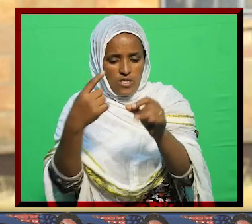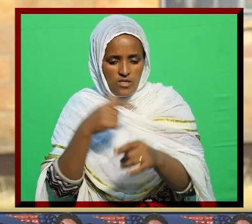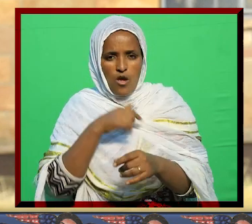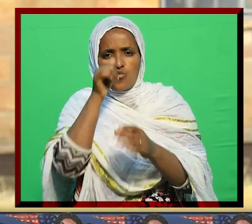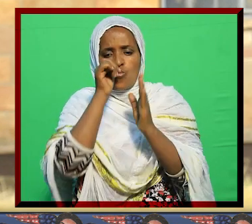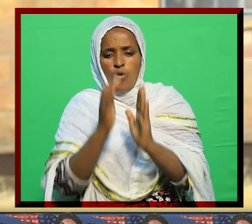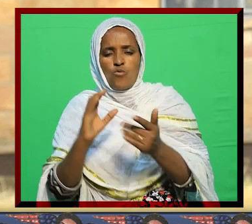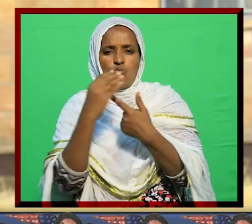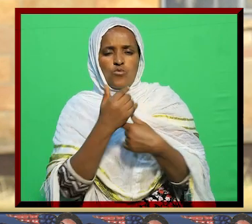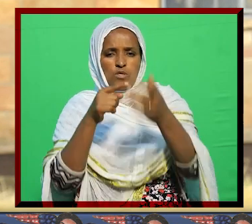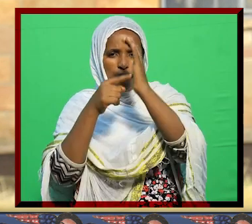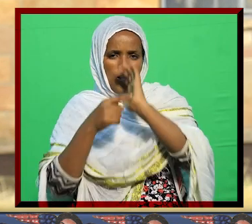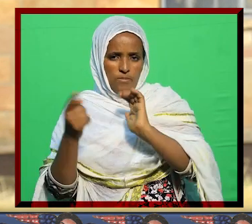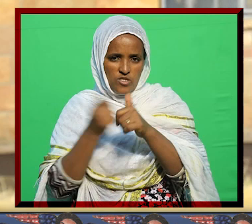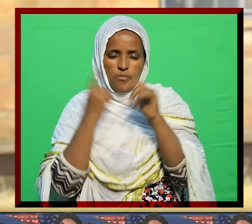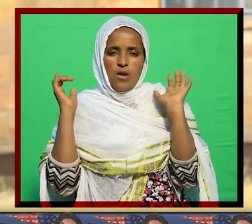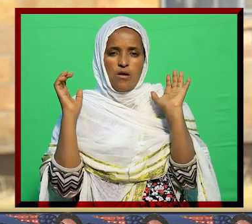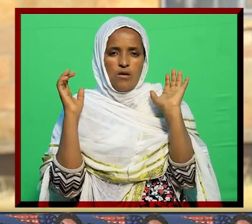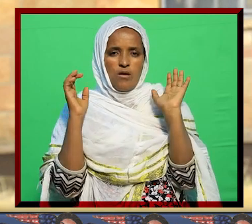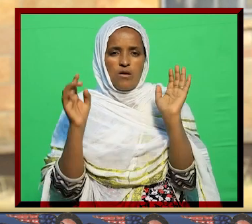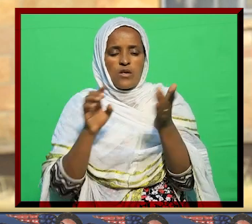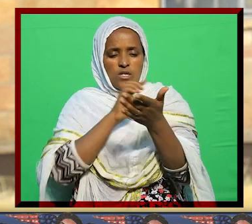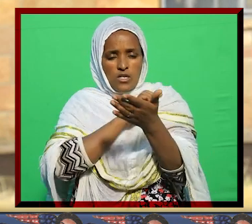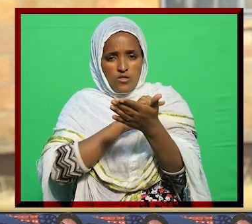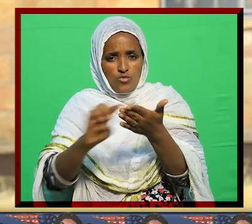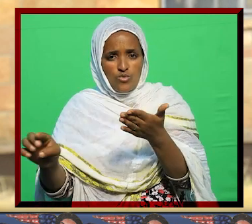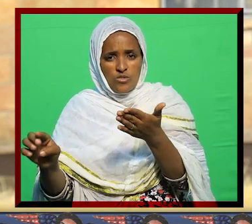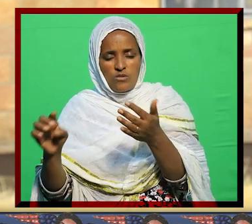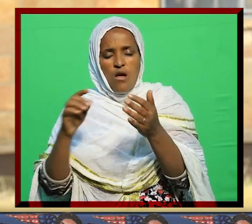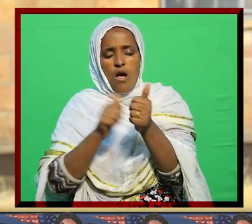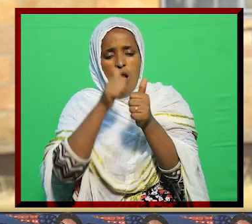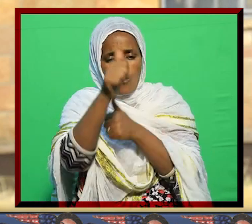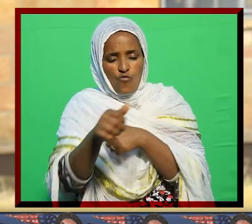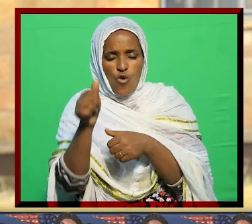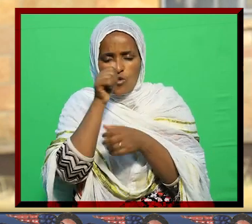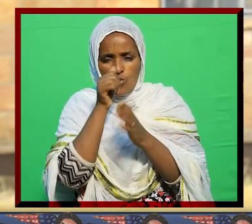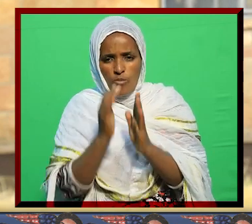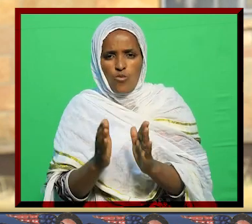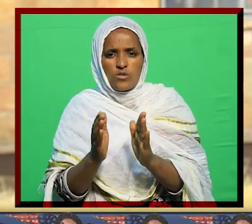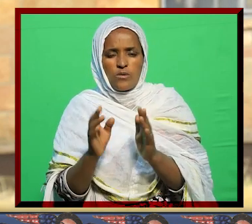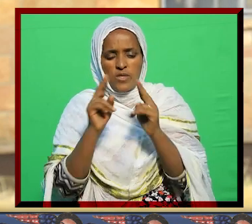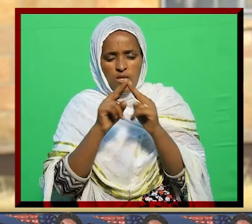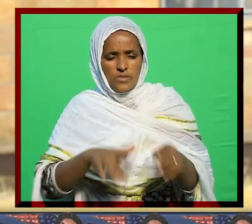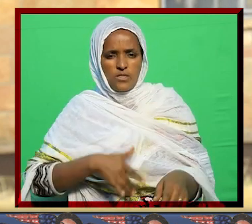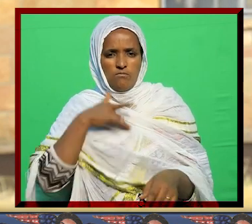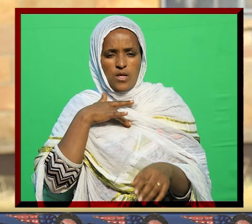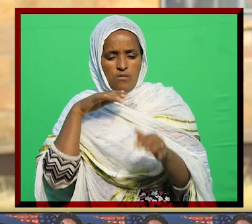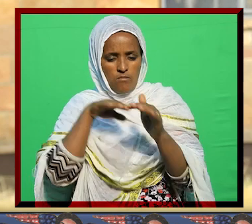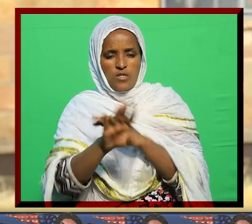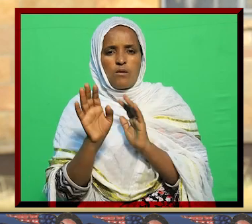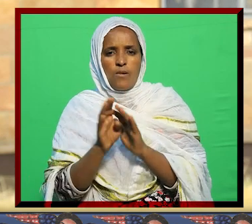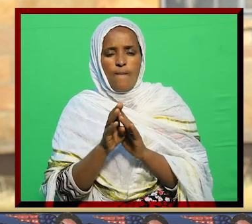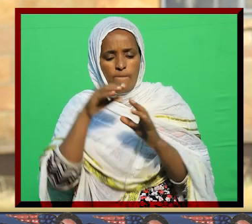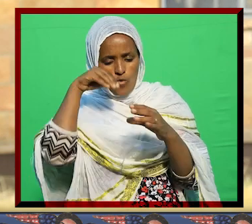እኛ ኢትዮጵያዊነት ይጠይቀናል። በቃ የመጀመሪያው ማለት ኢትዮጵያዊነት፣ ከቅዱስነት አሁን አልፎ ኢትዮጵያዊነት፣ በጣም በጣም ስሜት የሚያስገባ ማለት